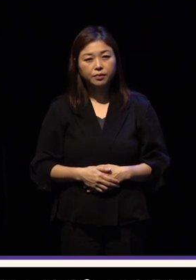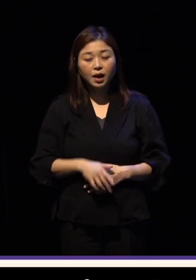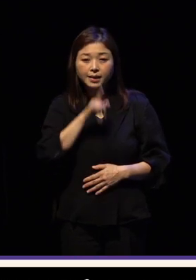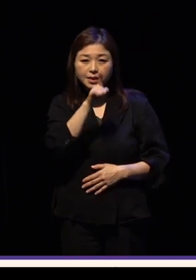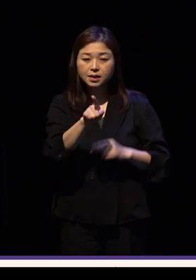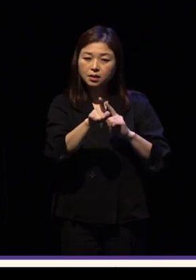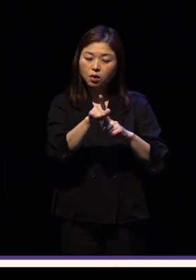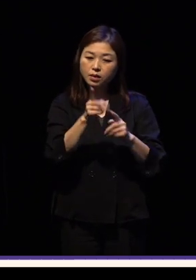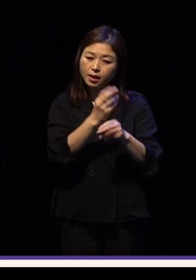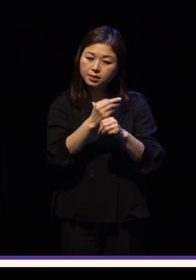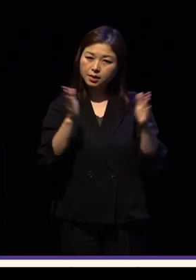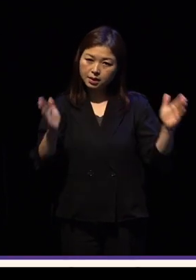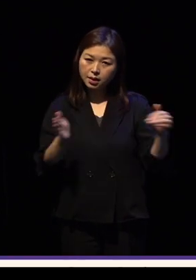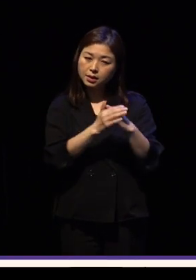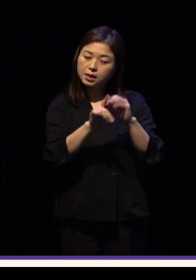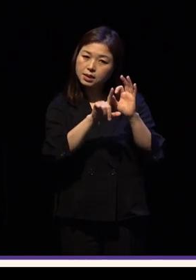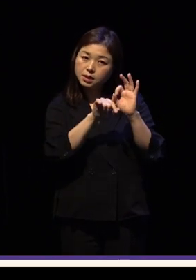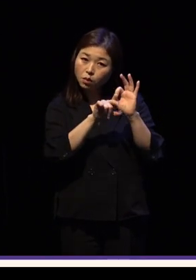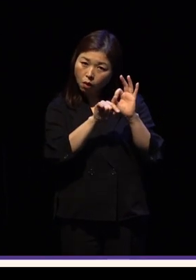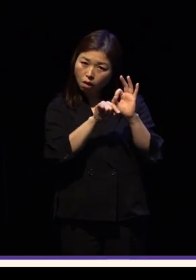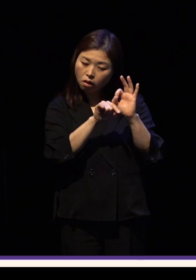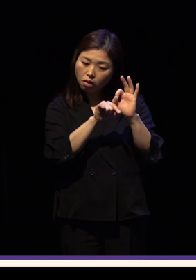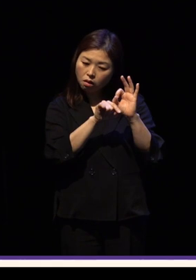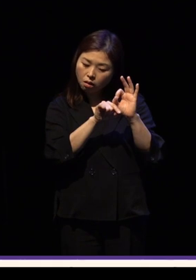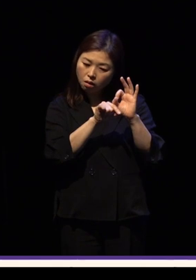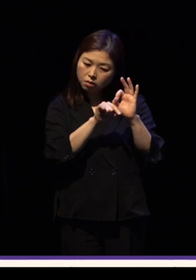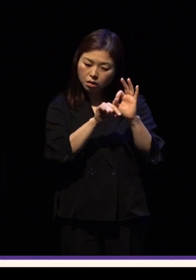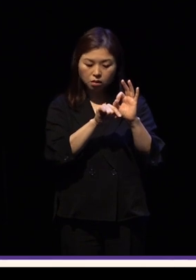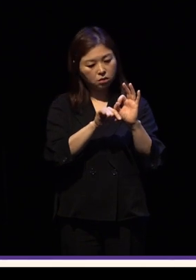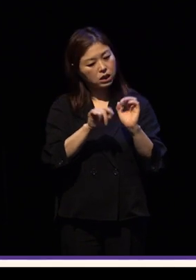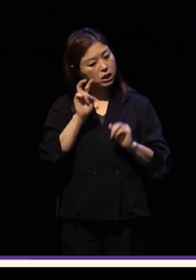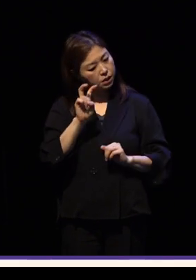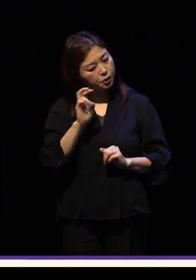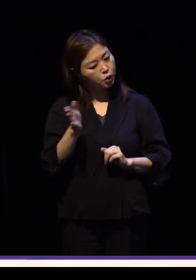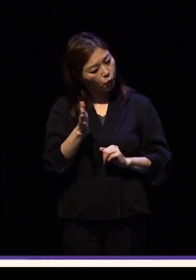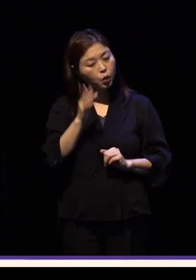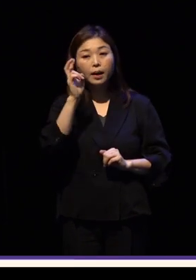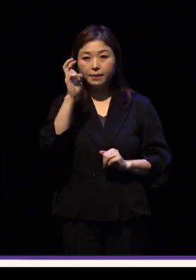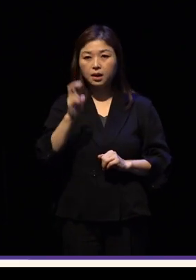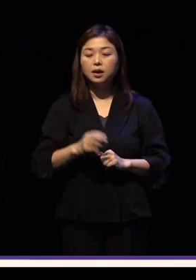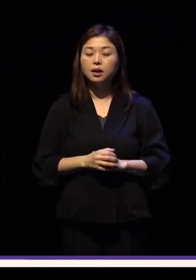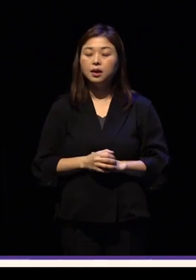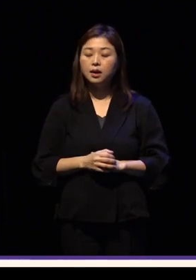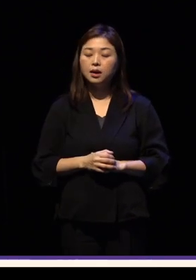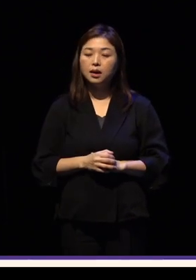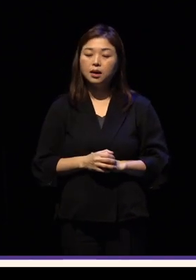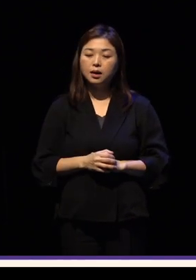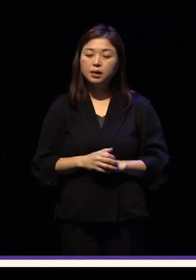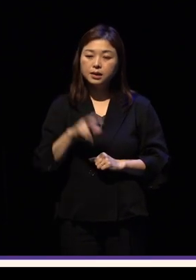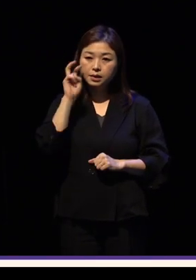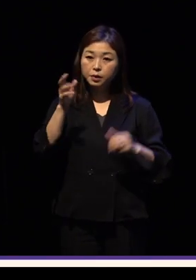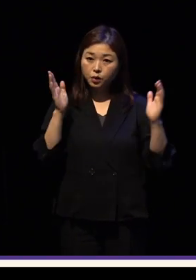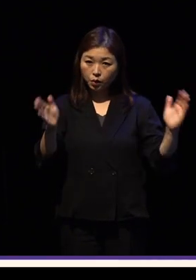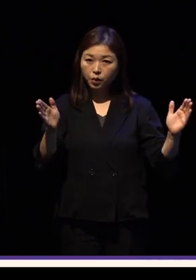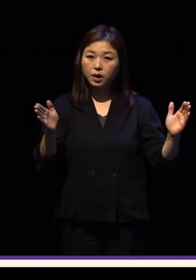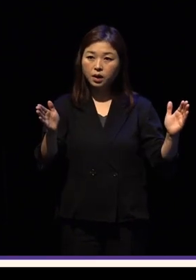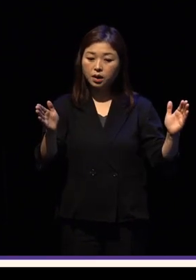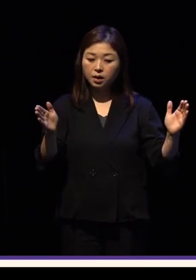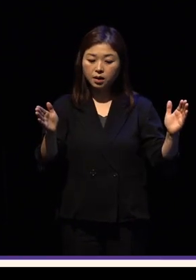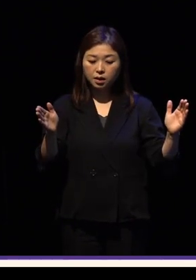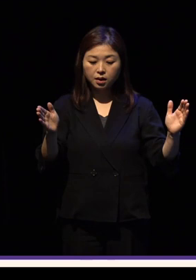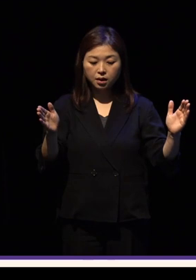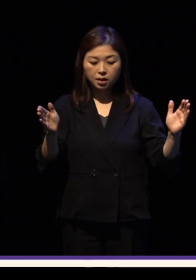한 10월 달 한 20여일 정도가 될 것 같은데 그 기간 중에 저희들이 다 창구를